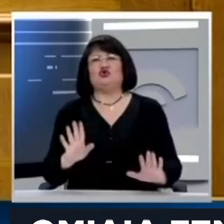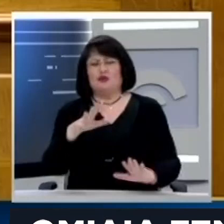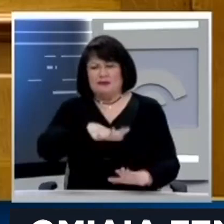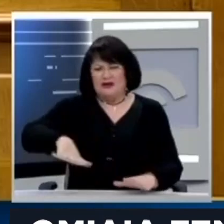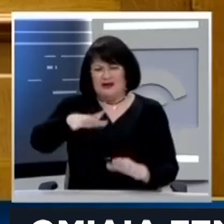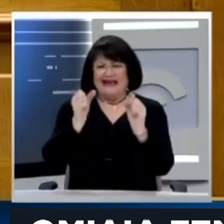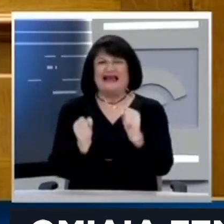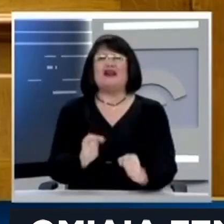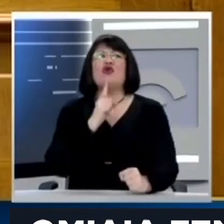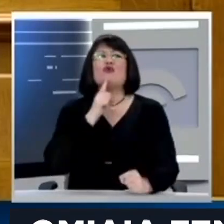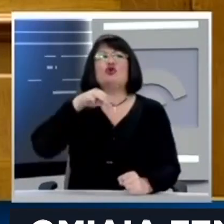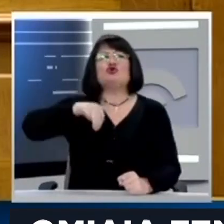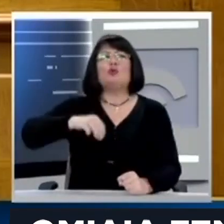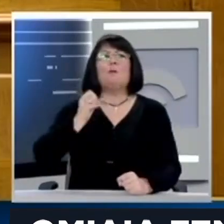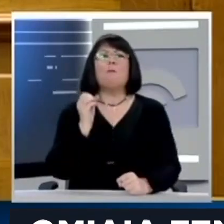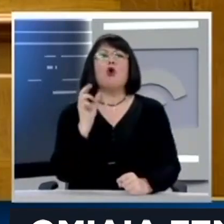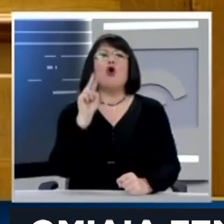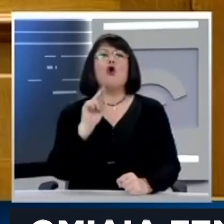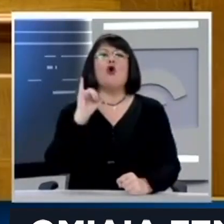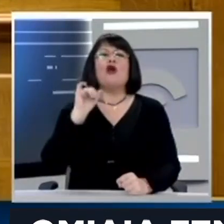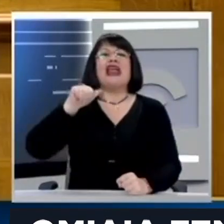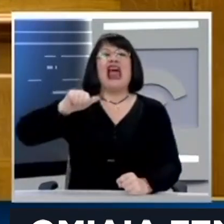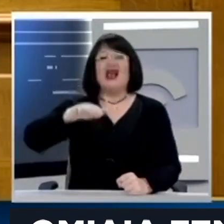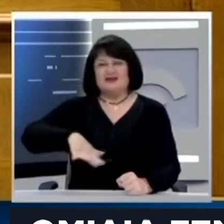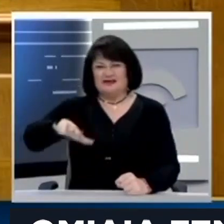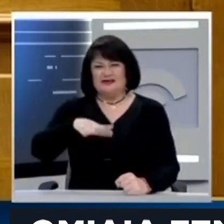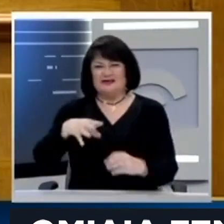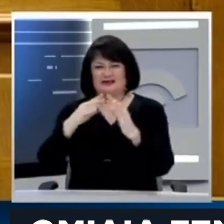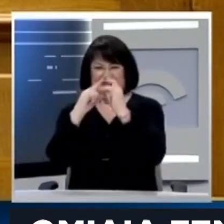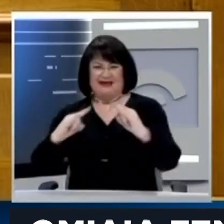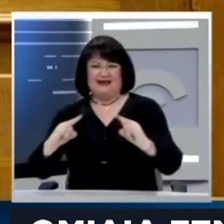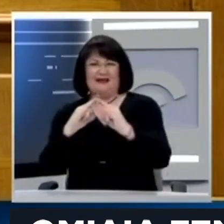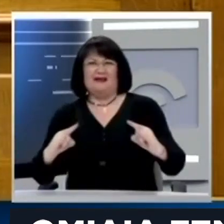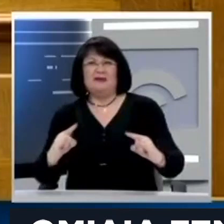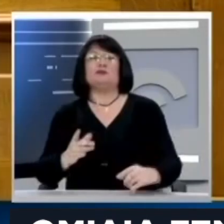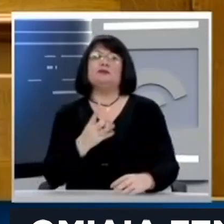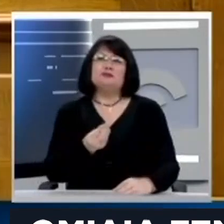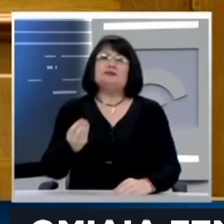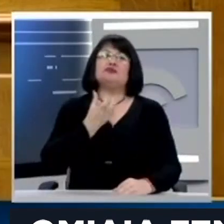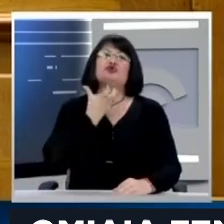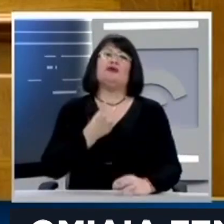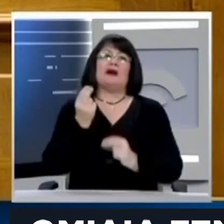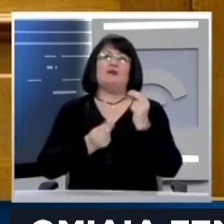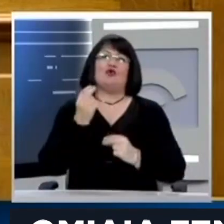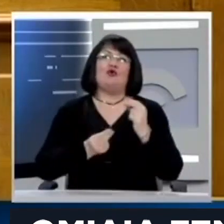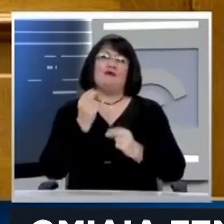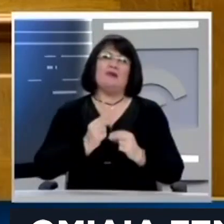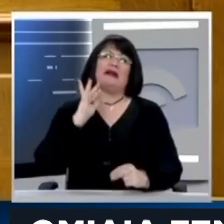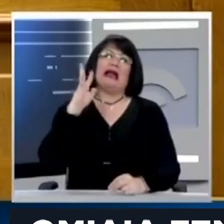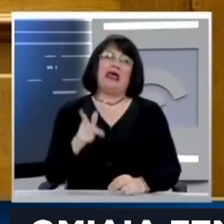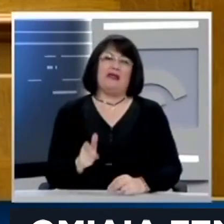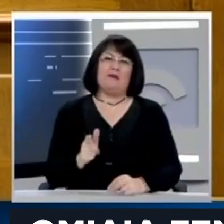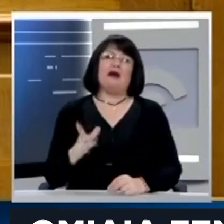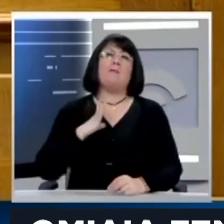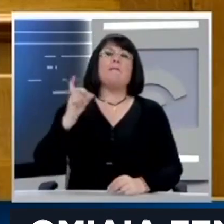καταστάσεις τύπου Μόριας, αλλά βεβαίως δημιουργεί και πολύ σοβαρά προβλήματα στην καθημερινότητα